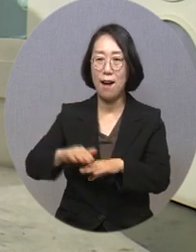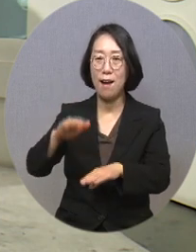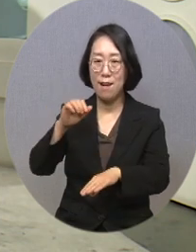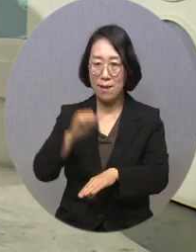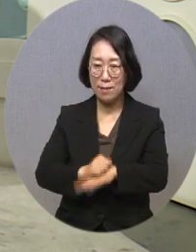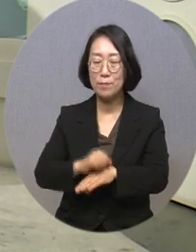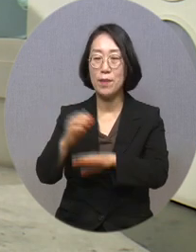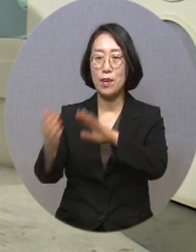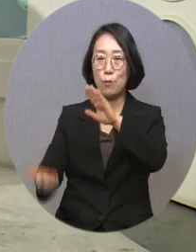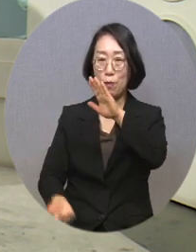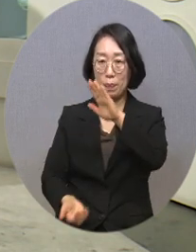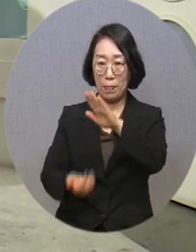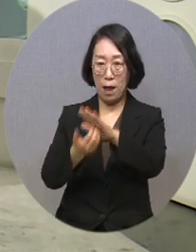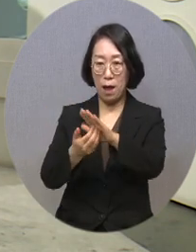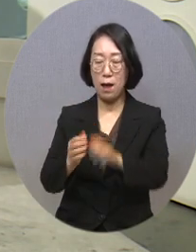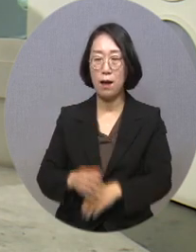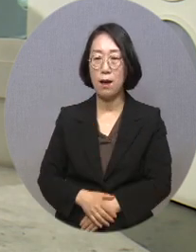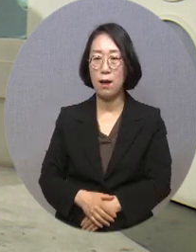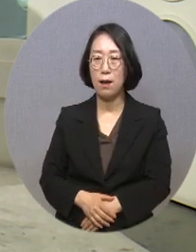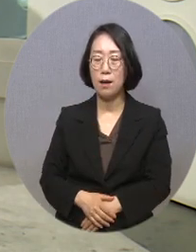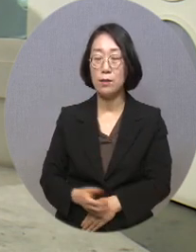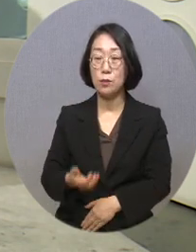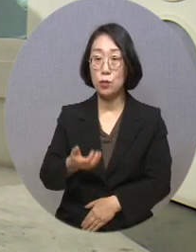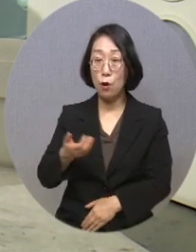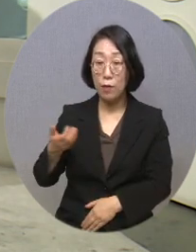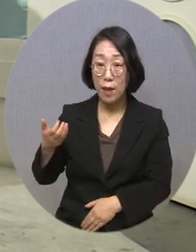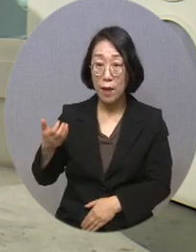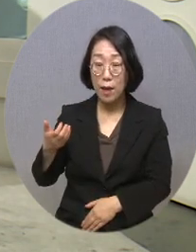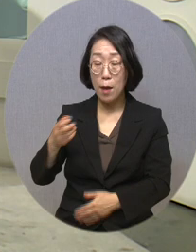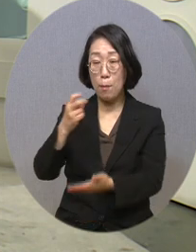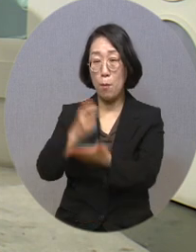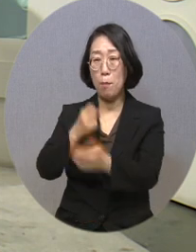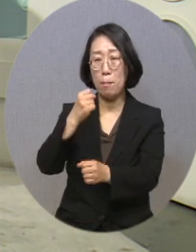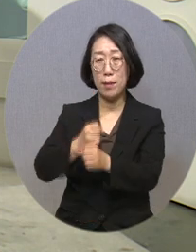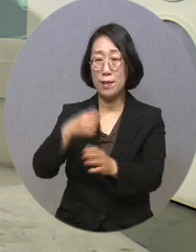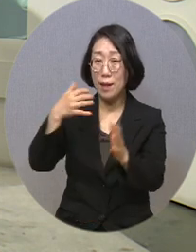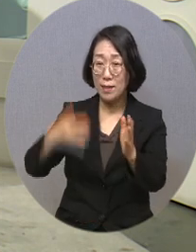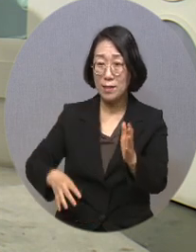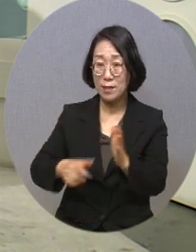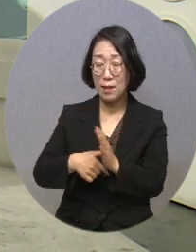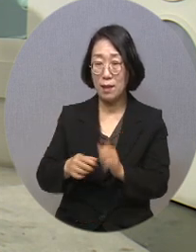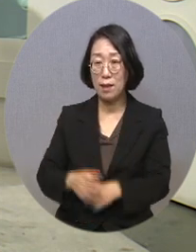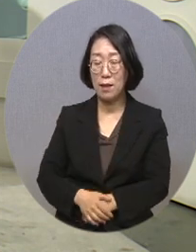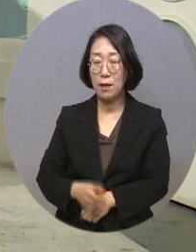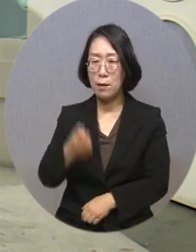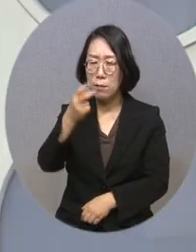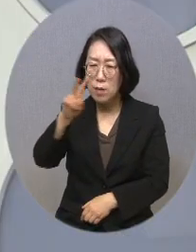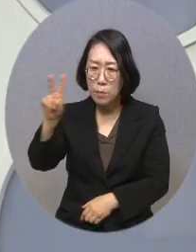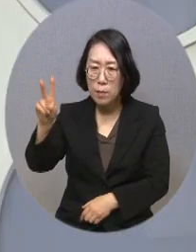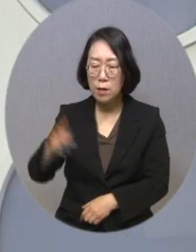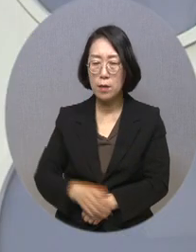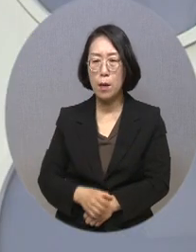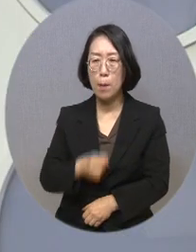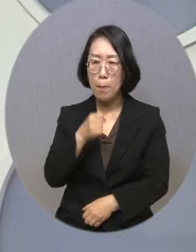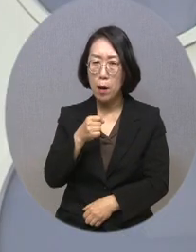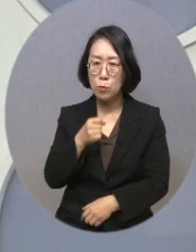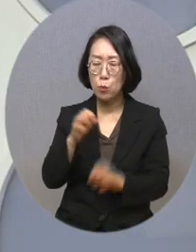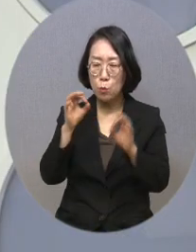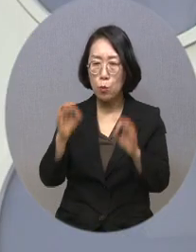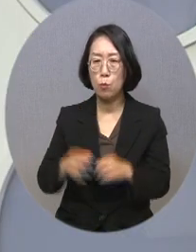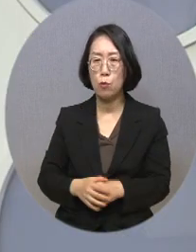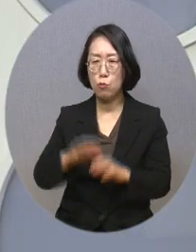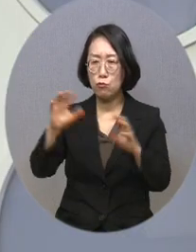것이었잖아요. 당시 그때 이게 되기 전에는 언론에서도 네. 이게 과연